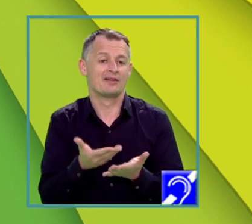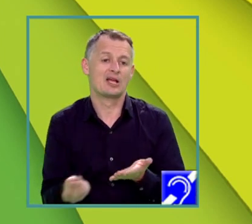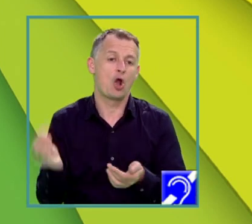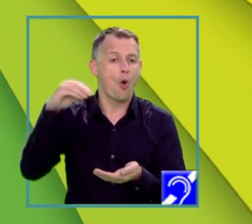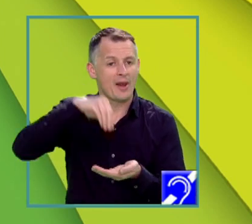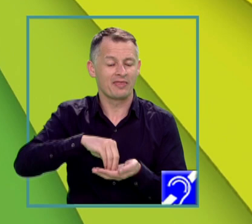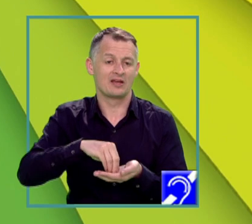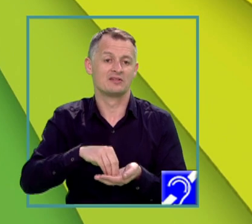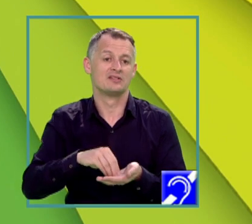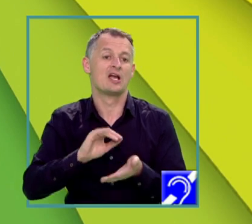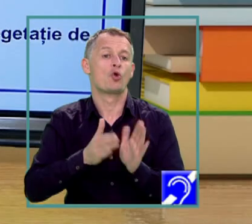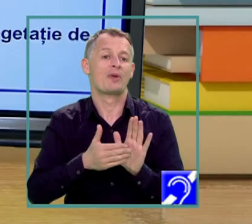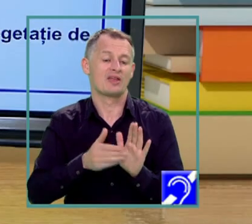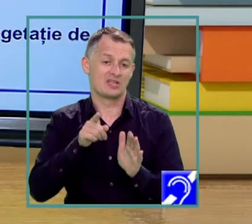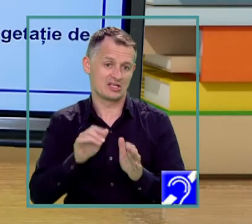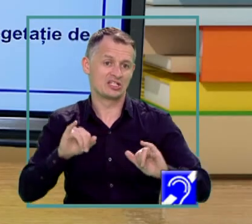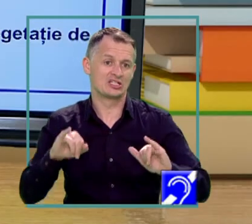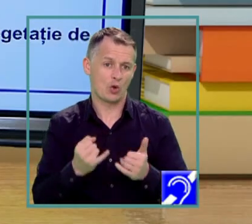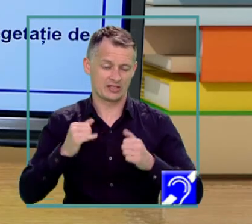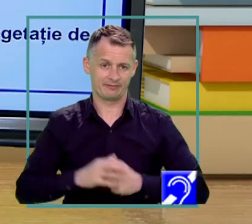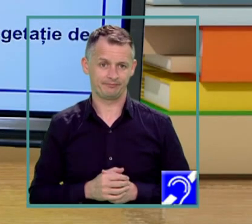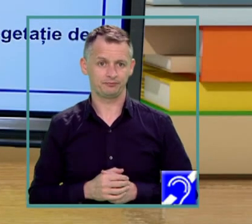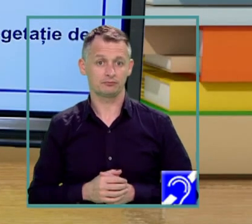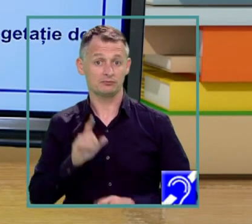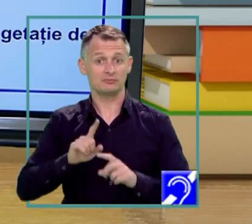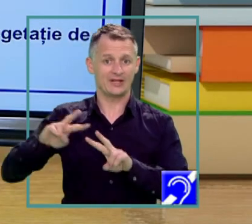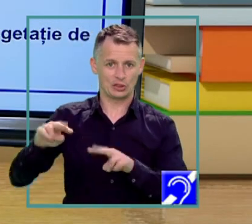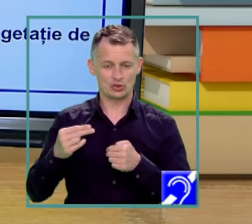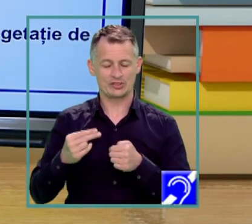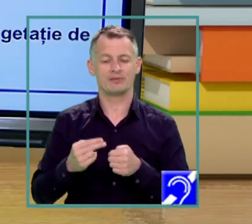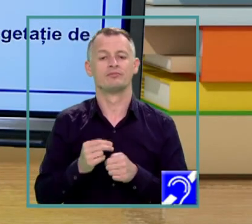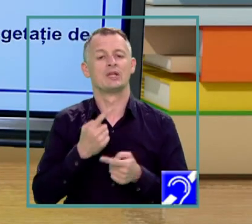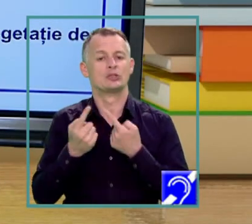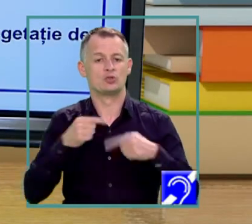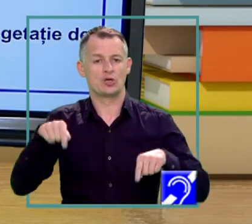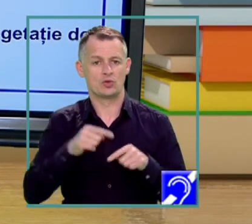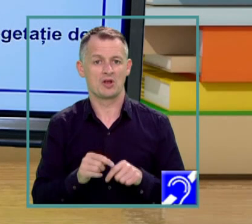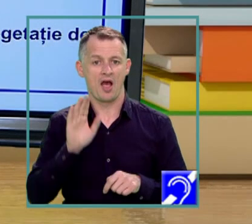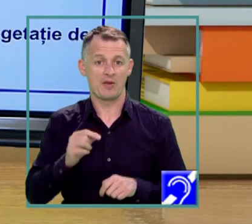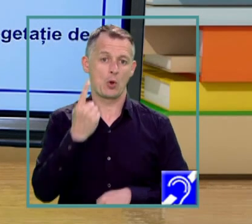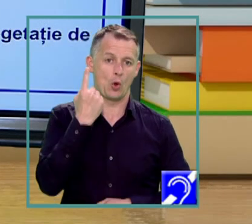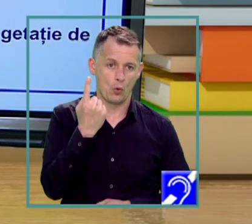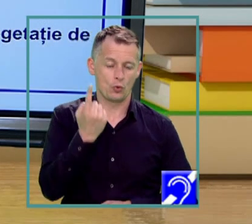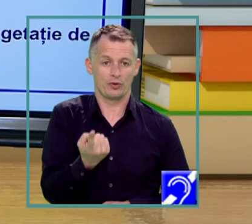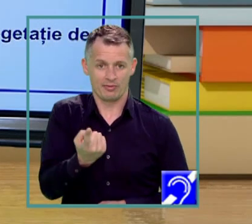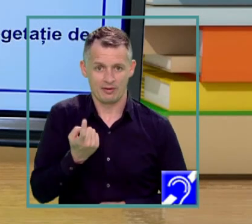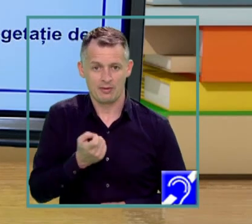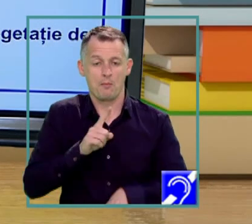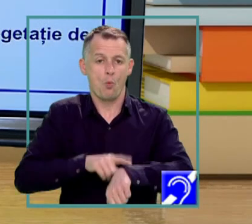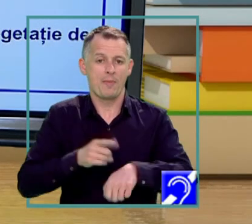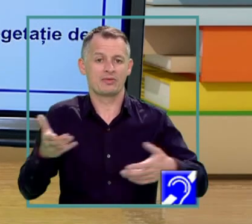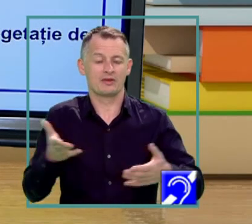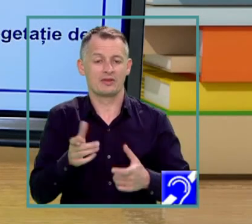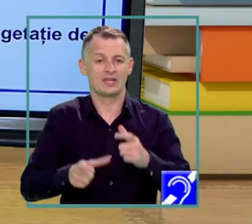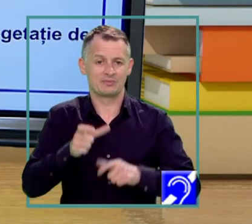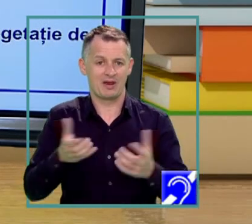argumentați că situația respectiv Așadar dacă ne întoarcem la subiectul nostru avem unul dintre momentele despre care